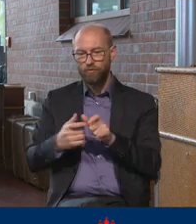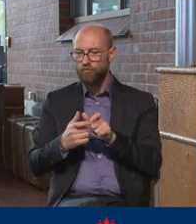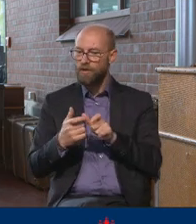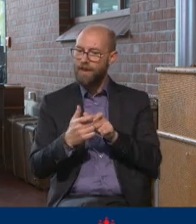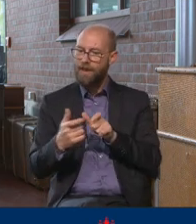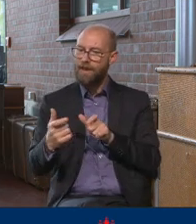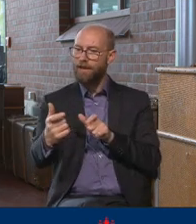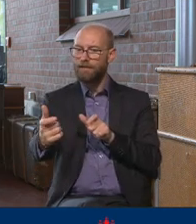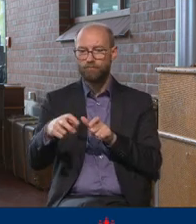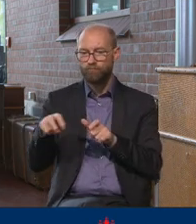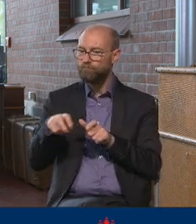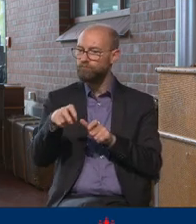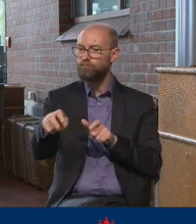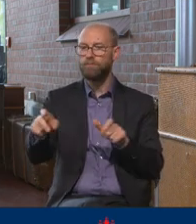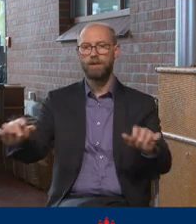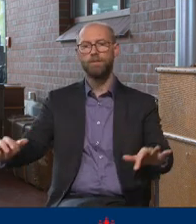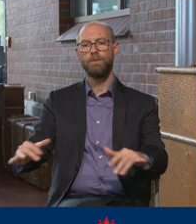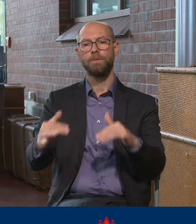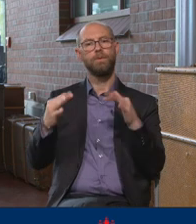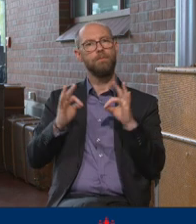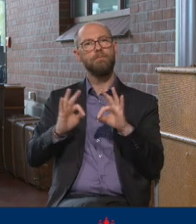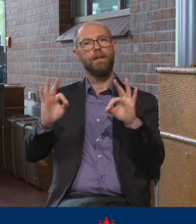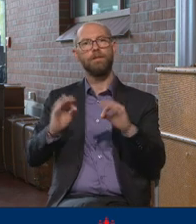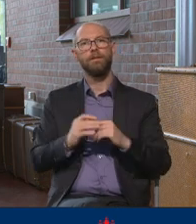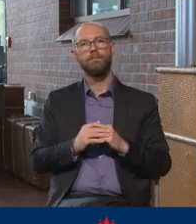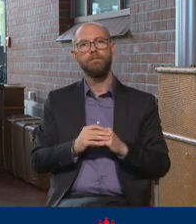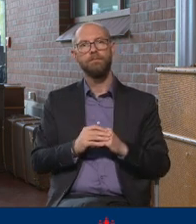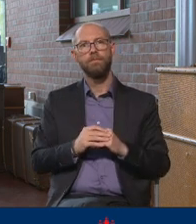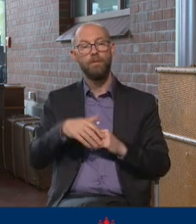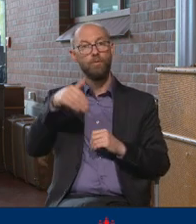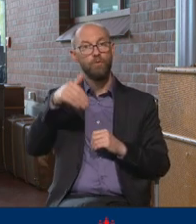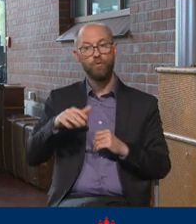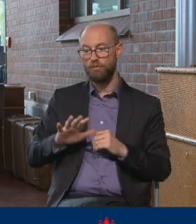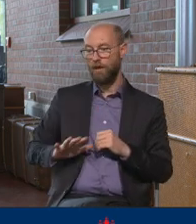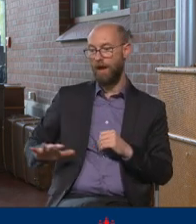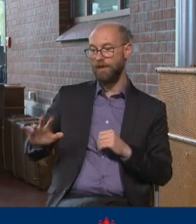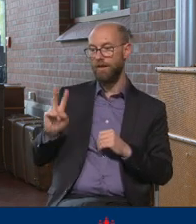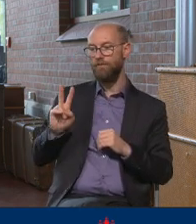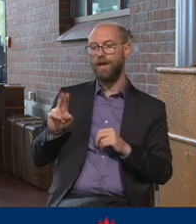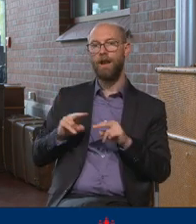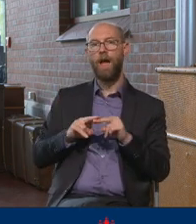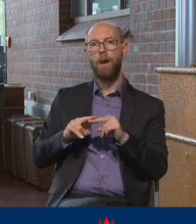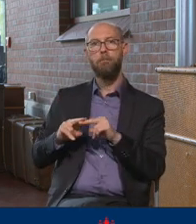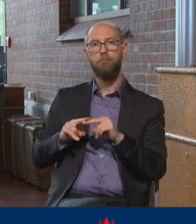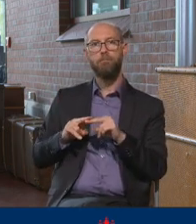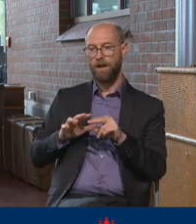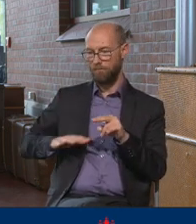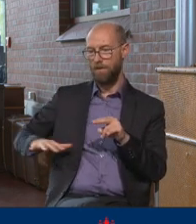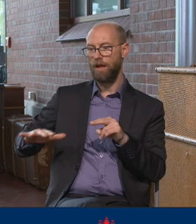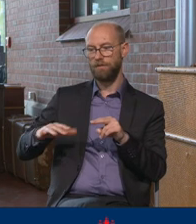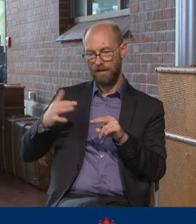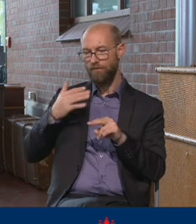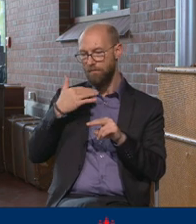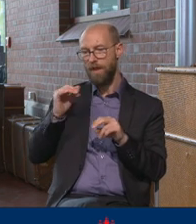diesen raum erlebbar und spürbar macht auf der südlichen seite hin zum marktplatz kann ruhig mehr passieren gesehen